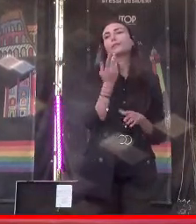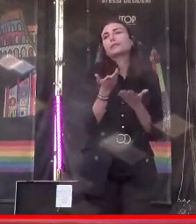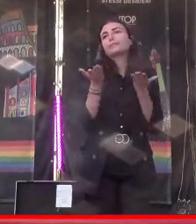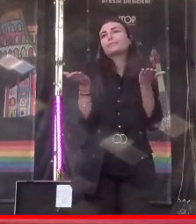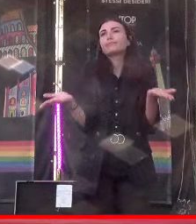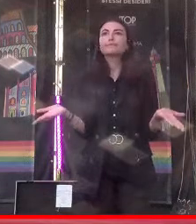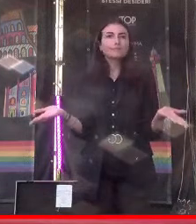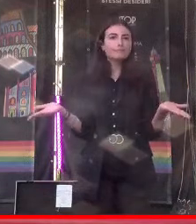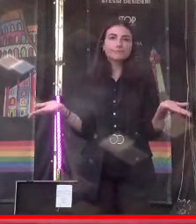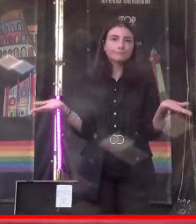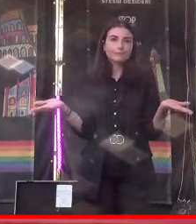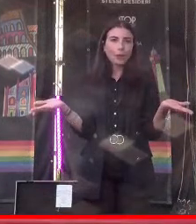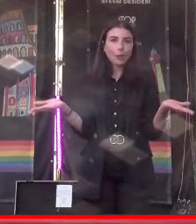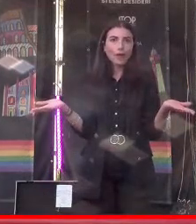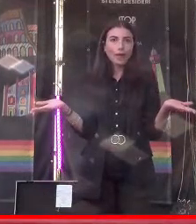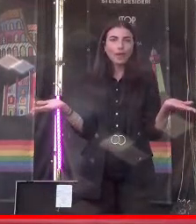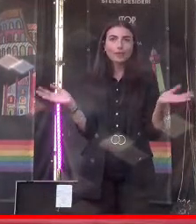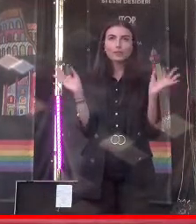questa